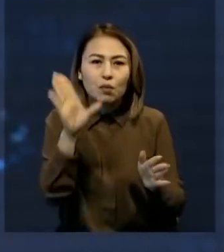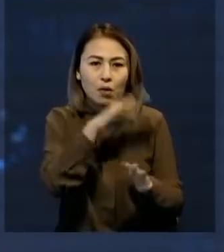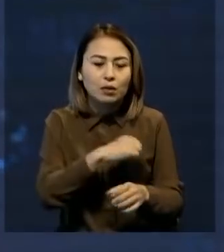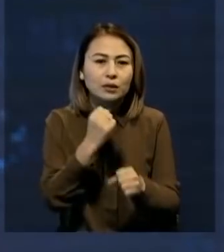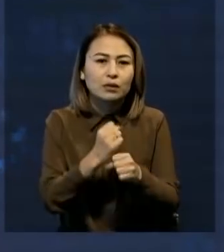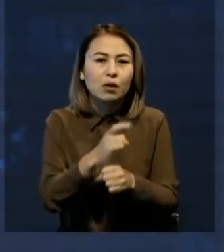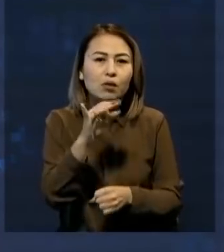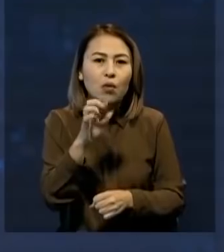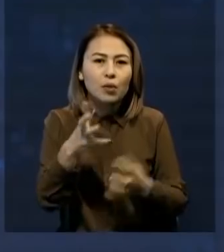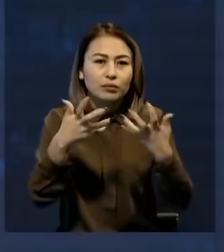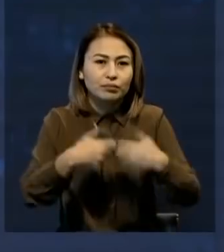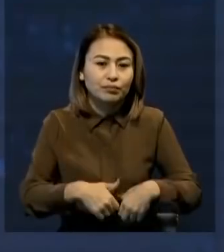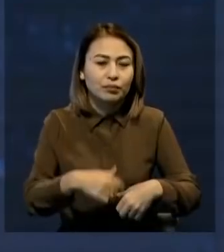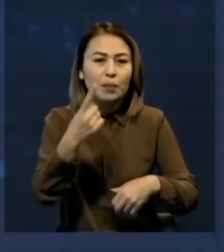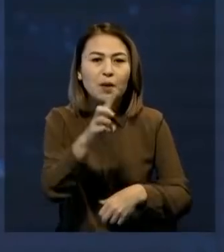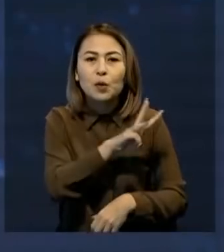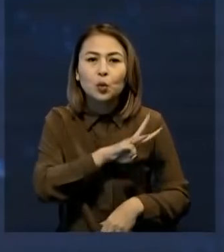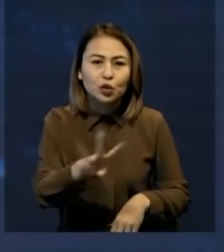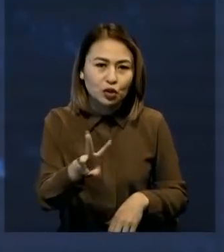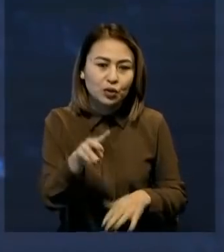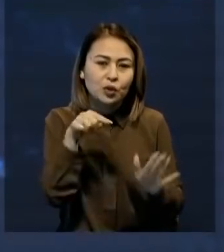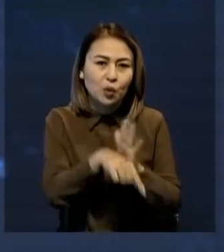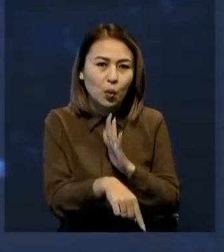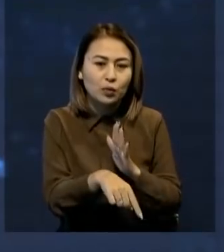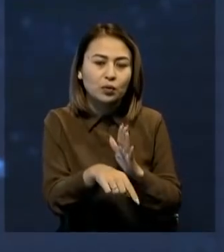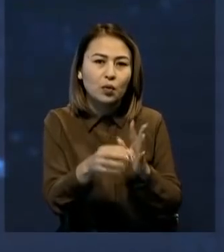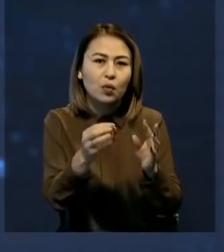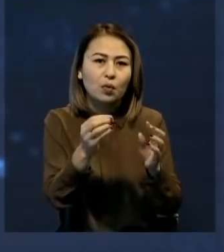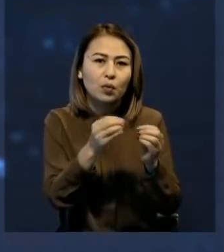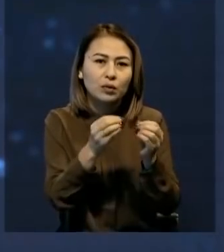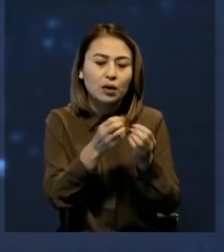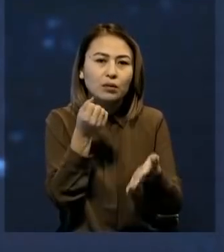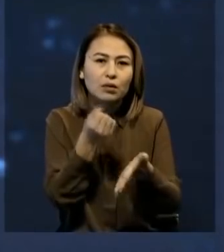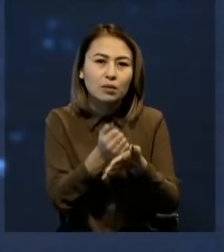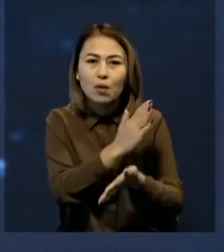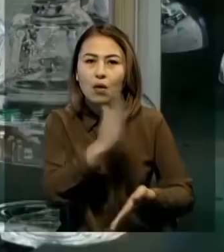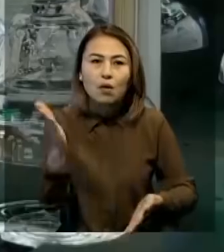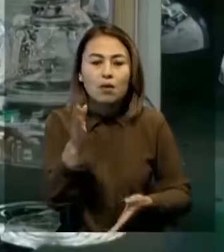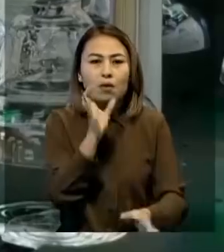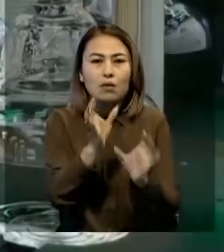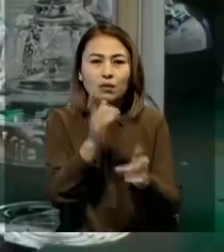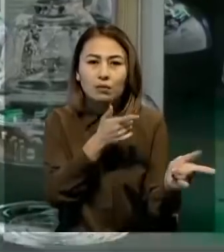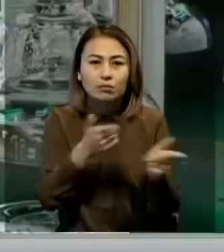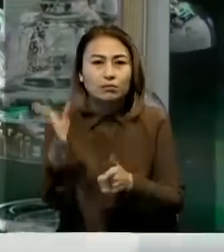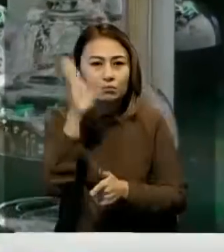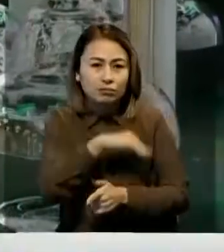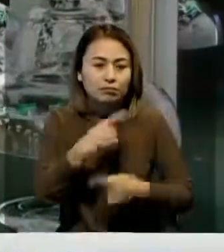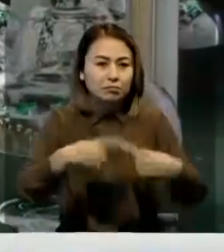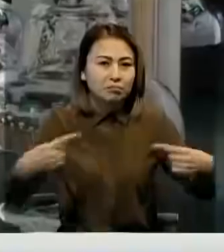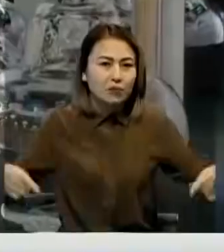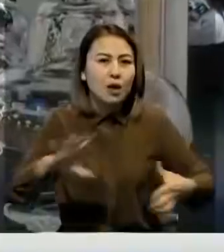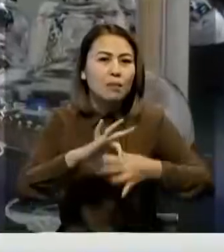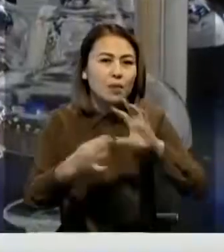қолтемірі пайда болды. Бұдан бөлек әлгі құрылғы небәрі 1 минут ішінде 10-нан астам коктейль дайындайды екен.